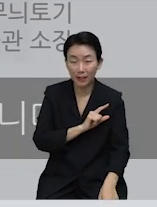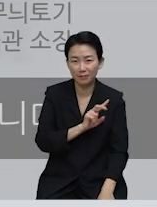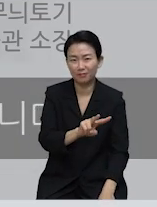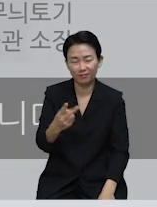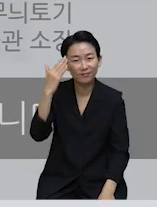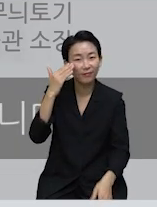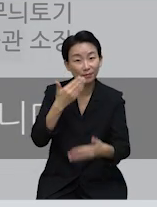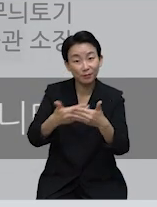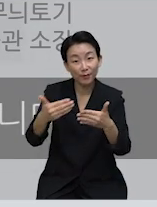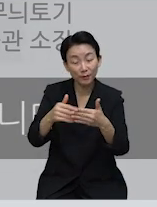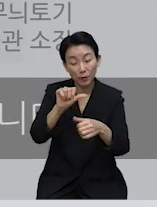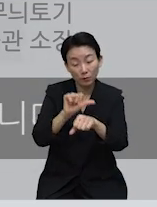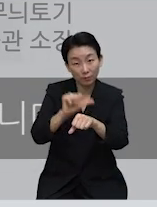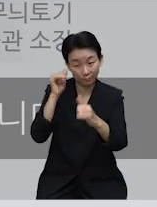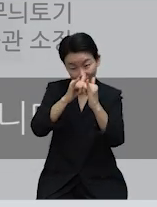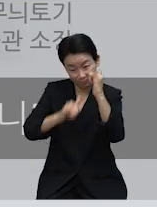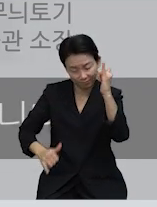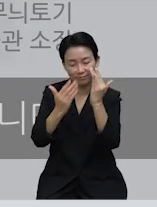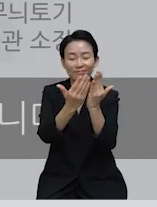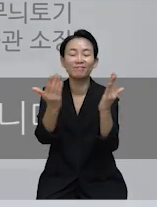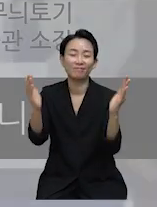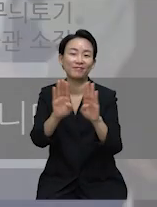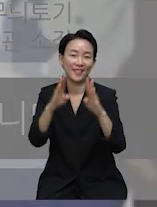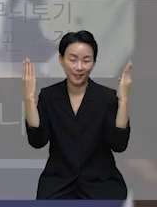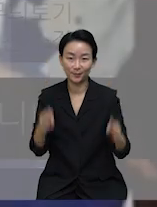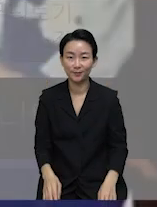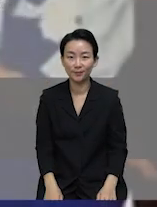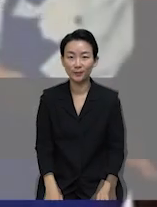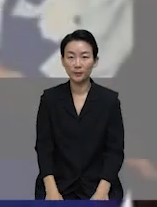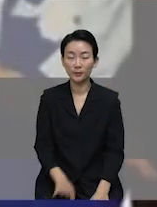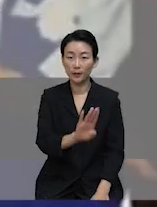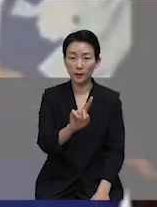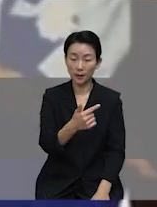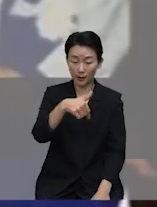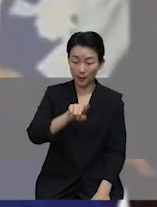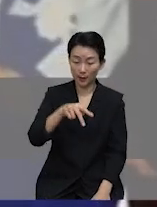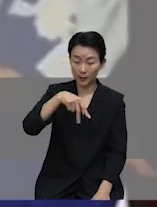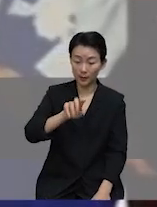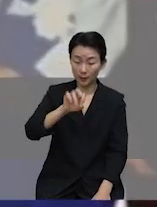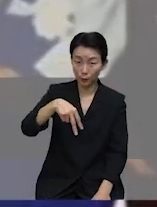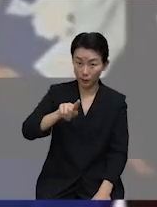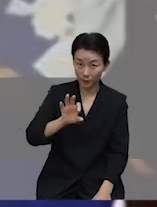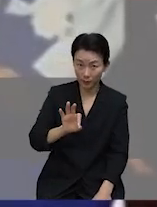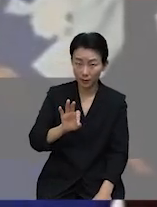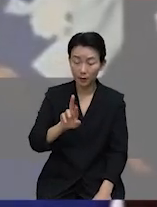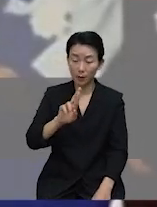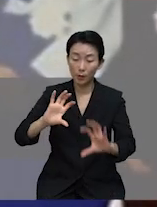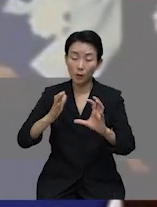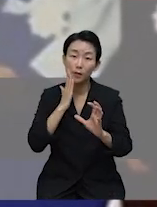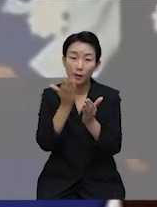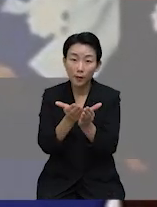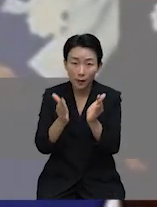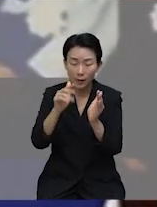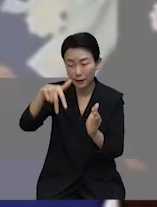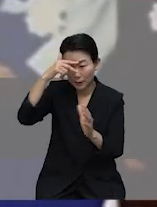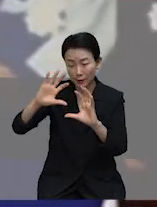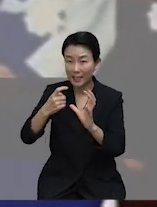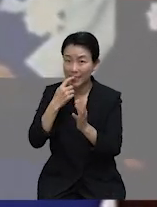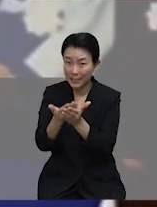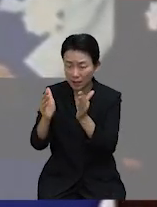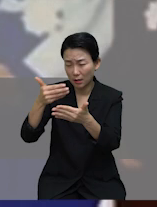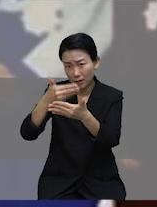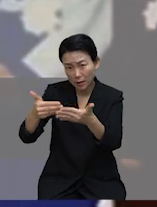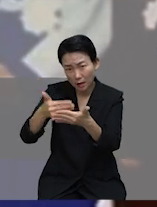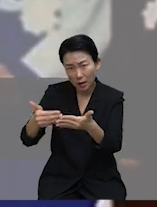2000년 전을 한국미술 5000년 전으로 바꿔 열었습니다. 방가사유상을 비롯한 불상, 고려청자,